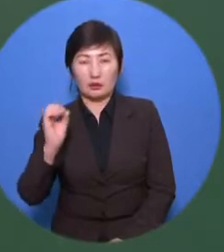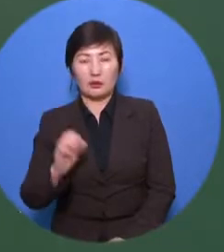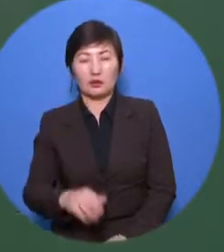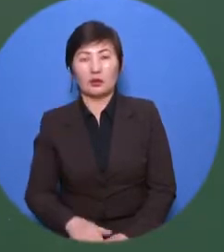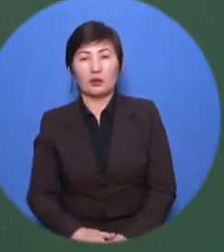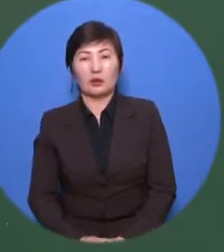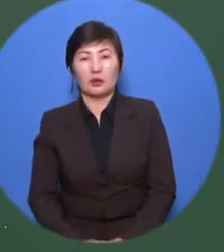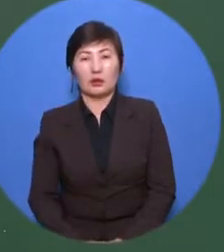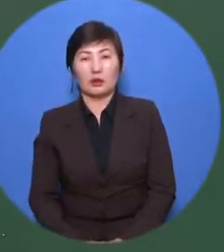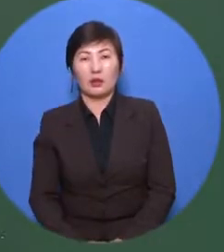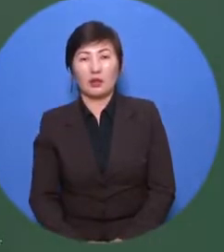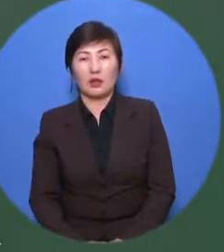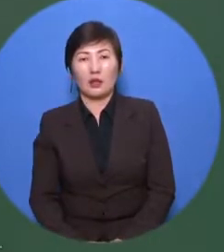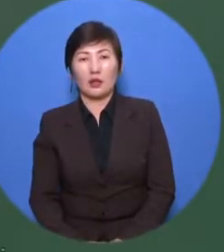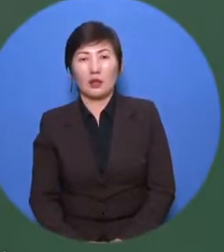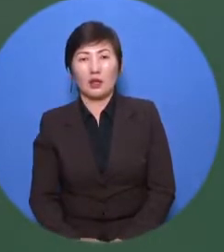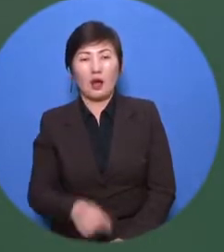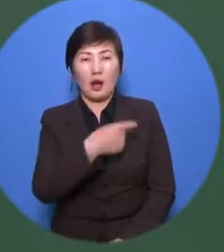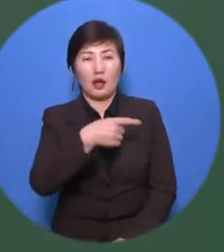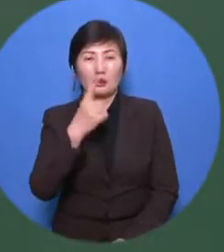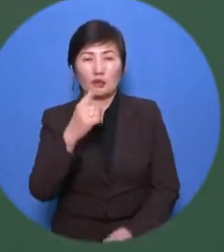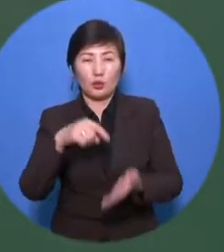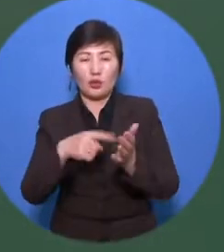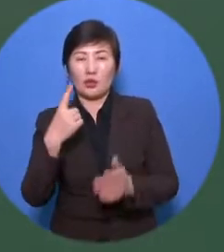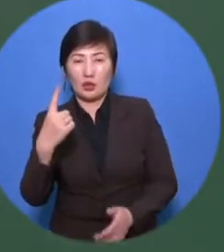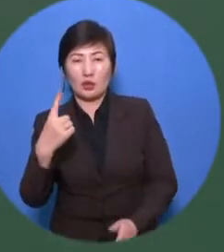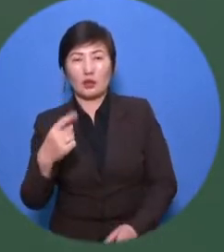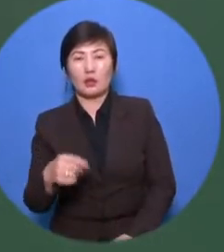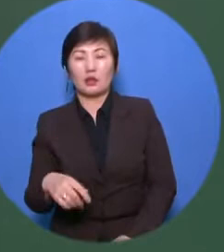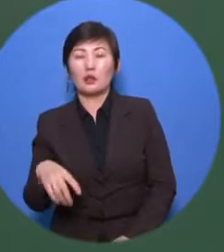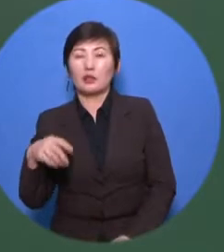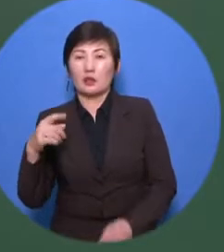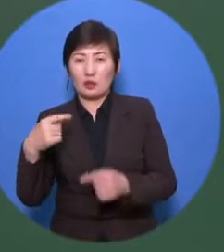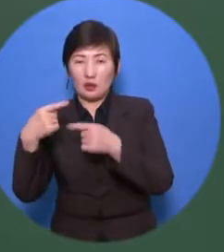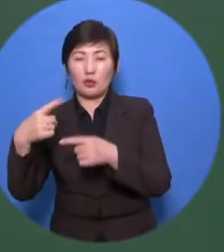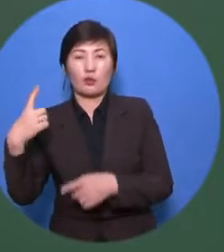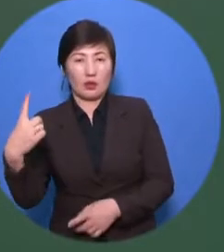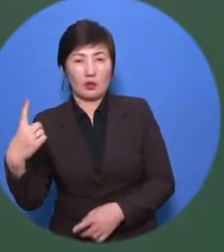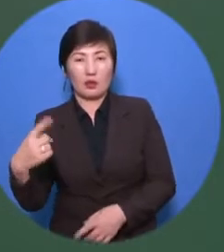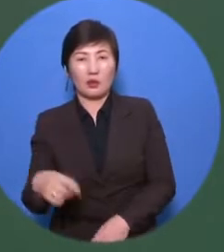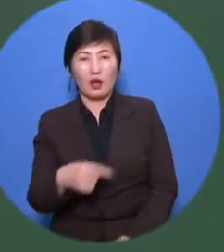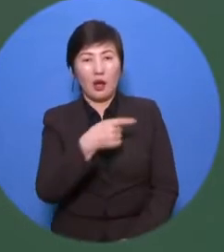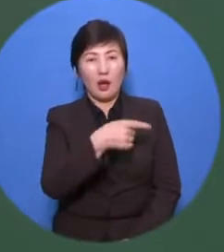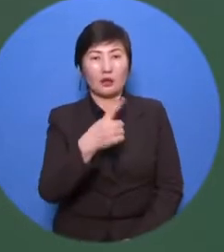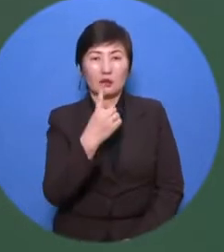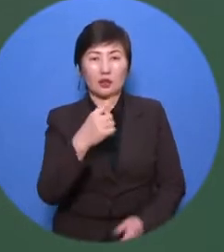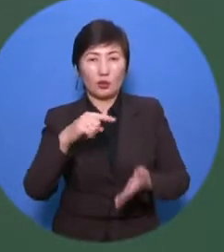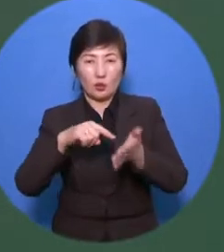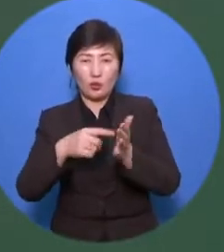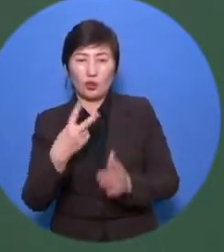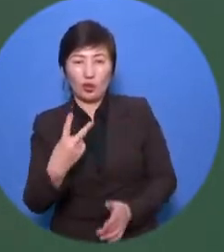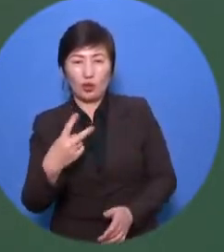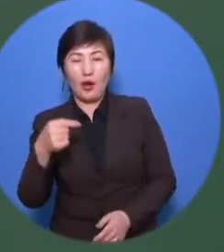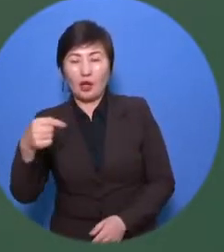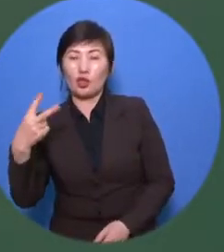За хасах 1-ийг 1-ээр үржүүлэхээр 1 гэсэн утга гарна. Хасах 1-ийг 2-оор үржүүлэхээр хасах 2